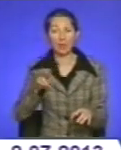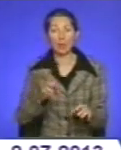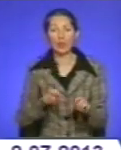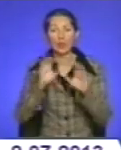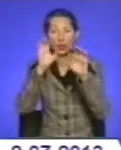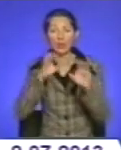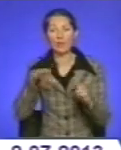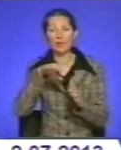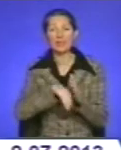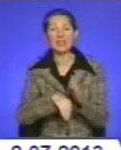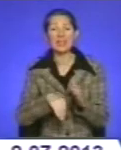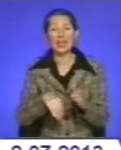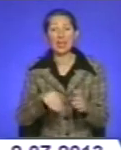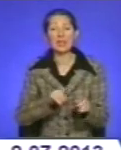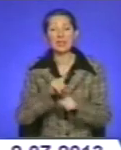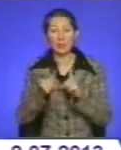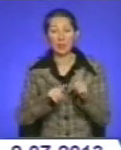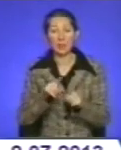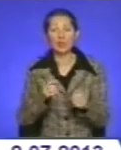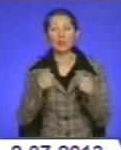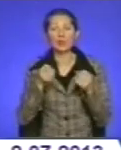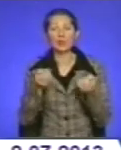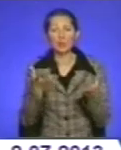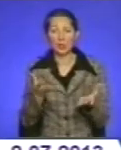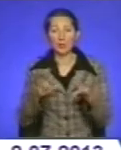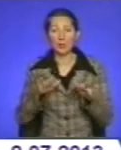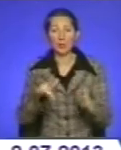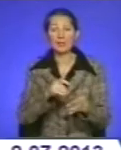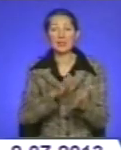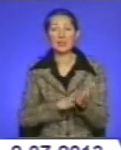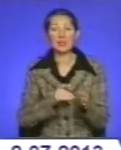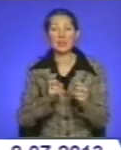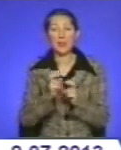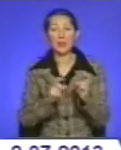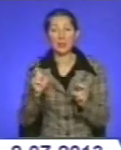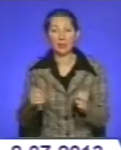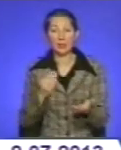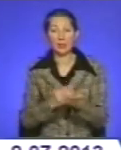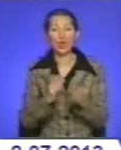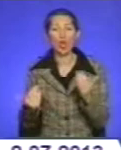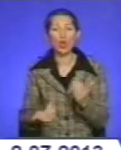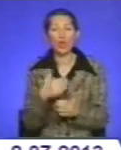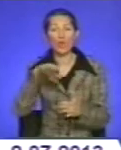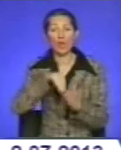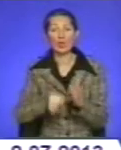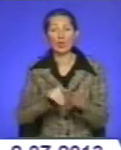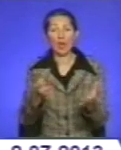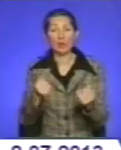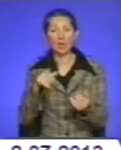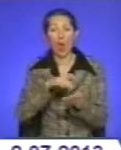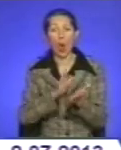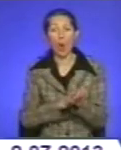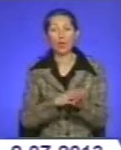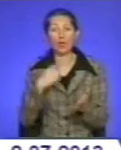частково спростився процес реєстрації підприємців. Є нововведення щодо взяття на облік фізичних та юридичних осіб.